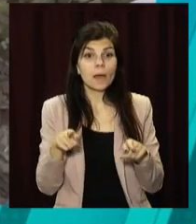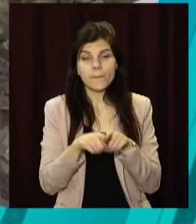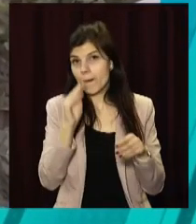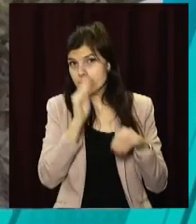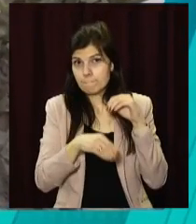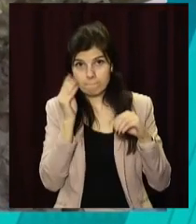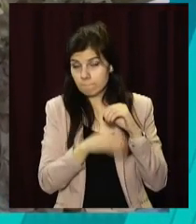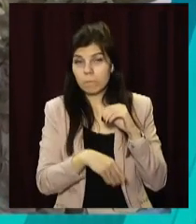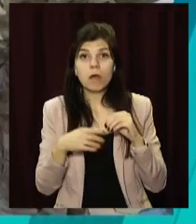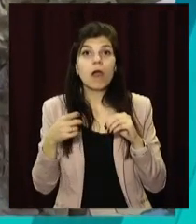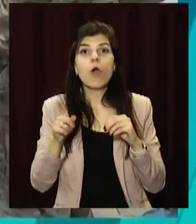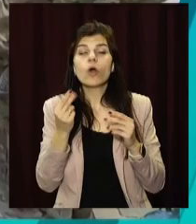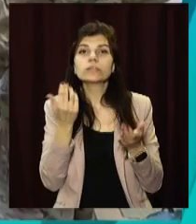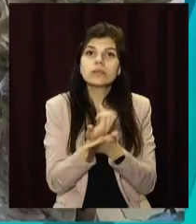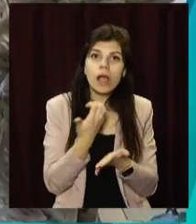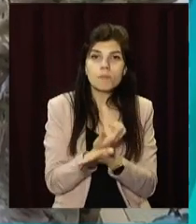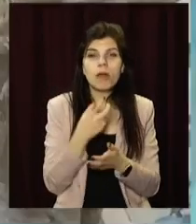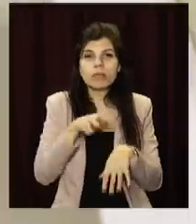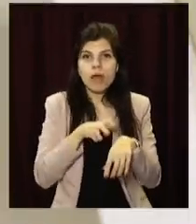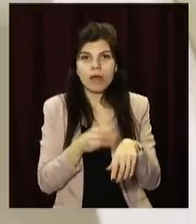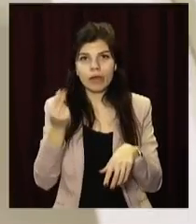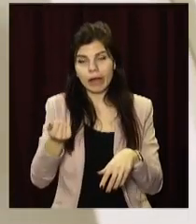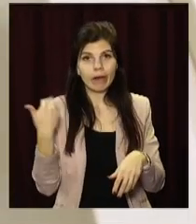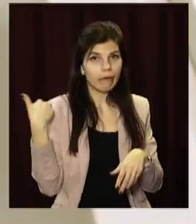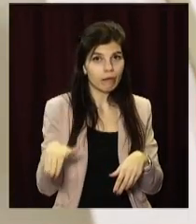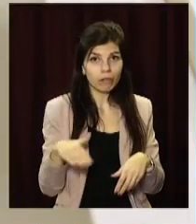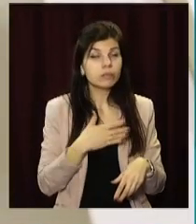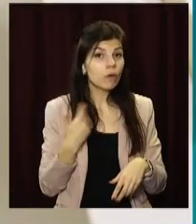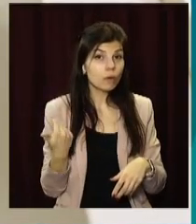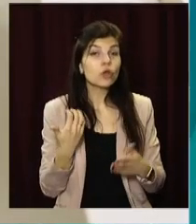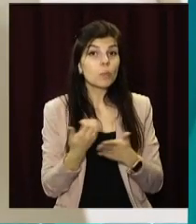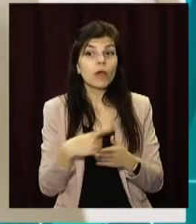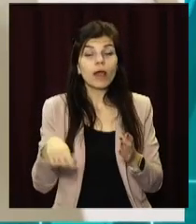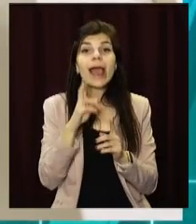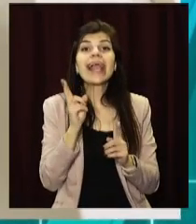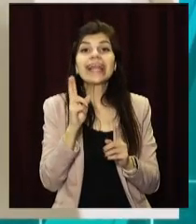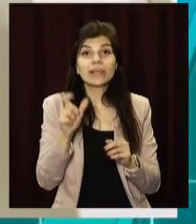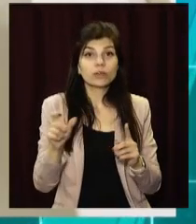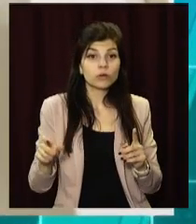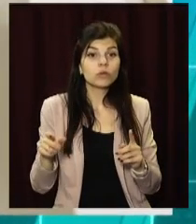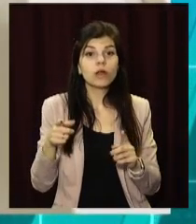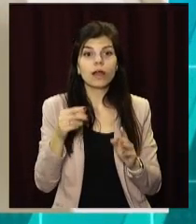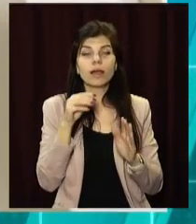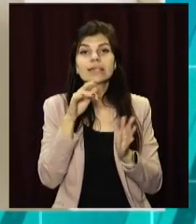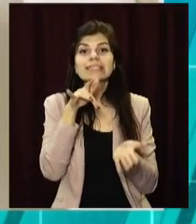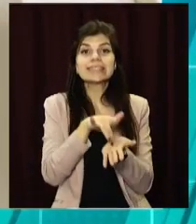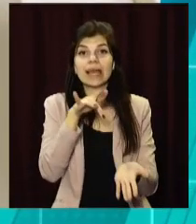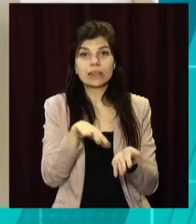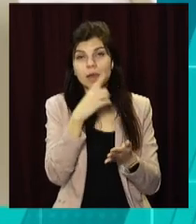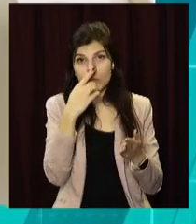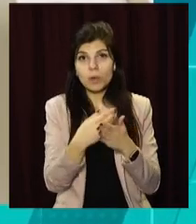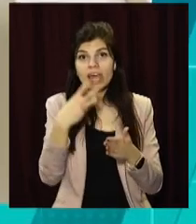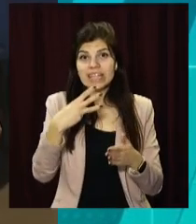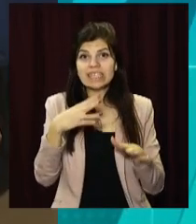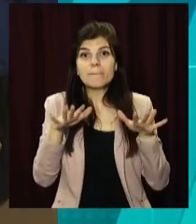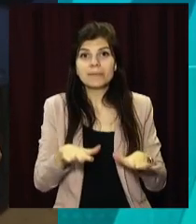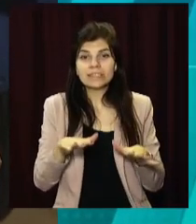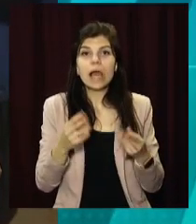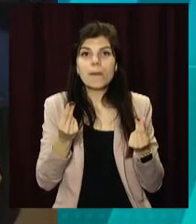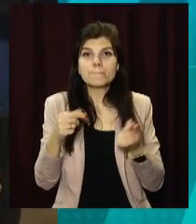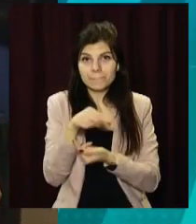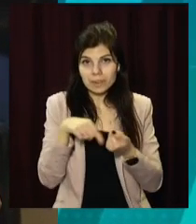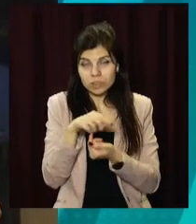приховували дані про заробітки та не сплачували податки в бюджет. Серед клієнтів конвертаційного центру майже 30 місцевих підприємств,